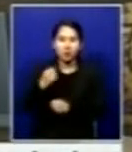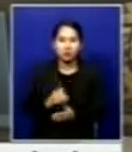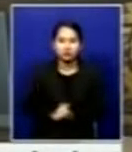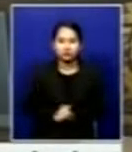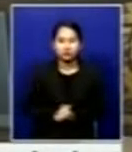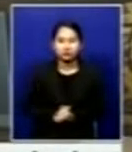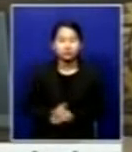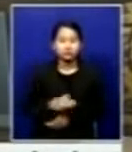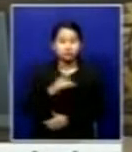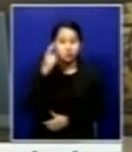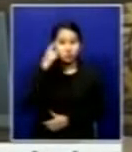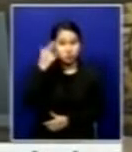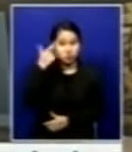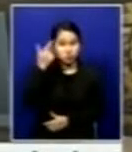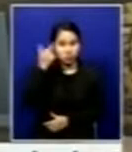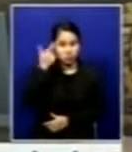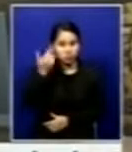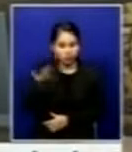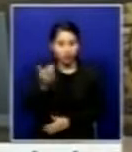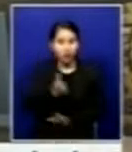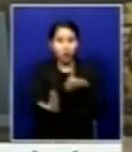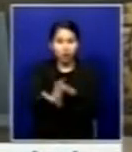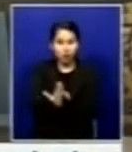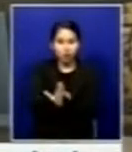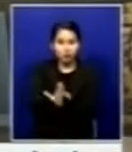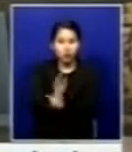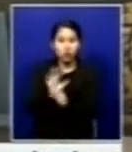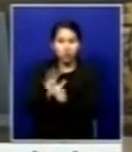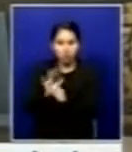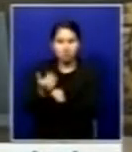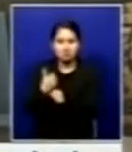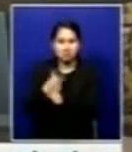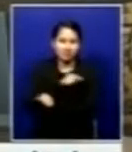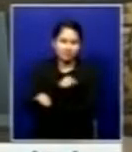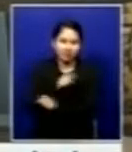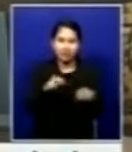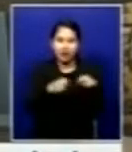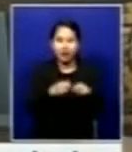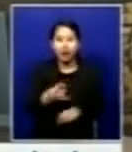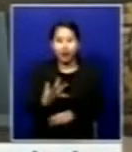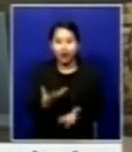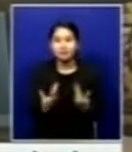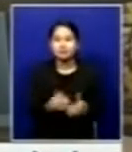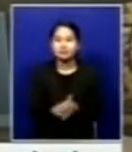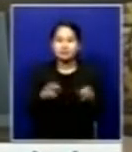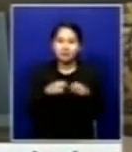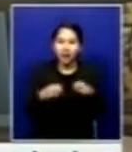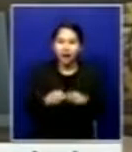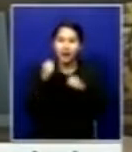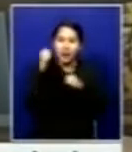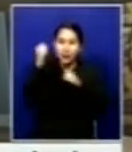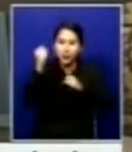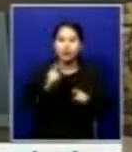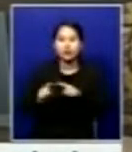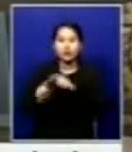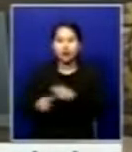ท่านก็รู้ดีอยู่นะครับก่อนที่ท่านจะมีโควิดเนี่ยสถานการณ์บ้านเมืองเป็นอย่างไรทั้งวิกฤตการเมืองวิกฤตข้อเรียกร้องวิกฤตภัย